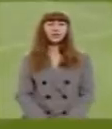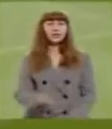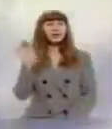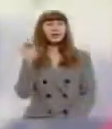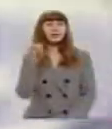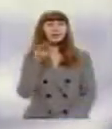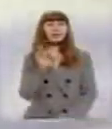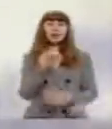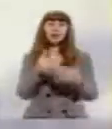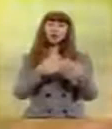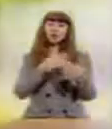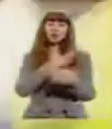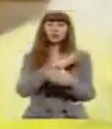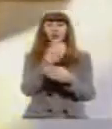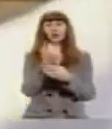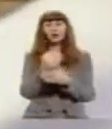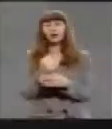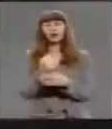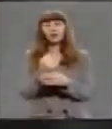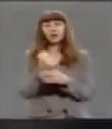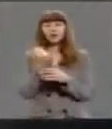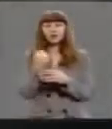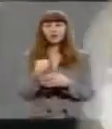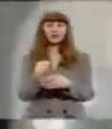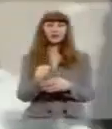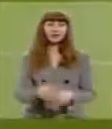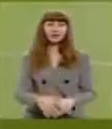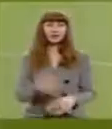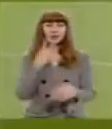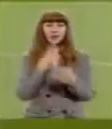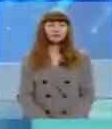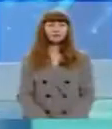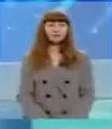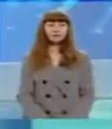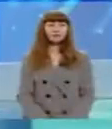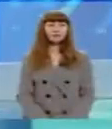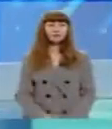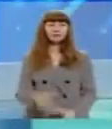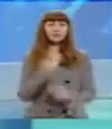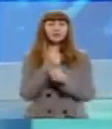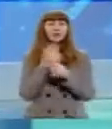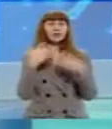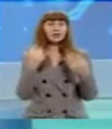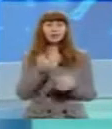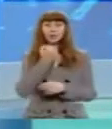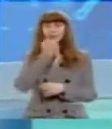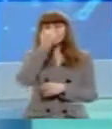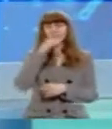Арсеналда. Лондонның клуб бұл турнирде 13 рет топ жарған. Манчестер Юнайтед олардан бір жүлдеге қалып тұр. Біздегі ақпарат әзірге осы.